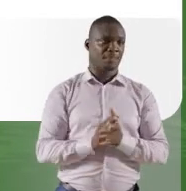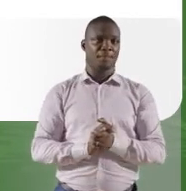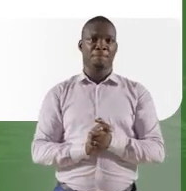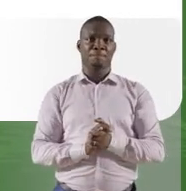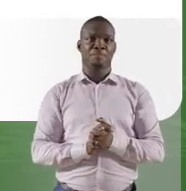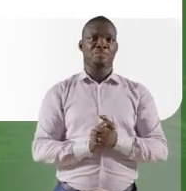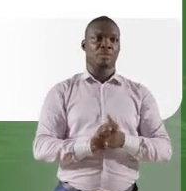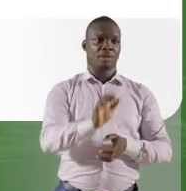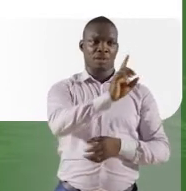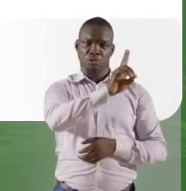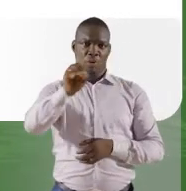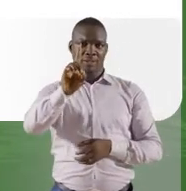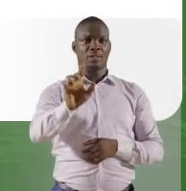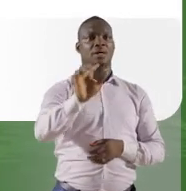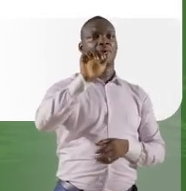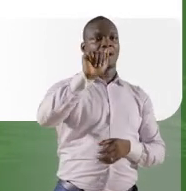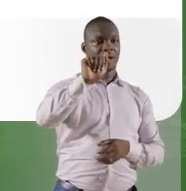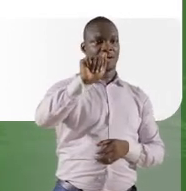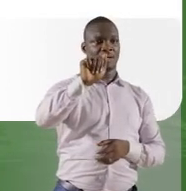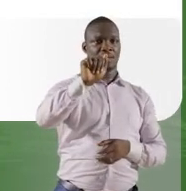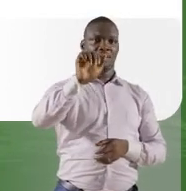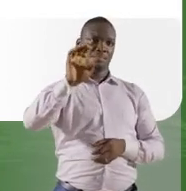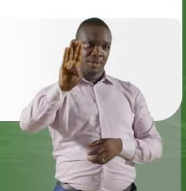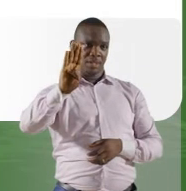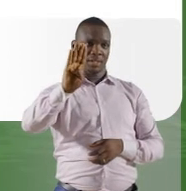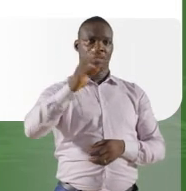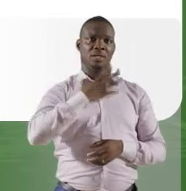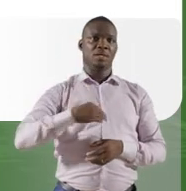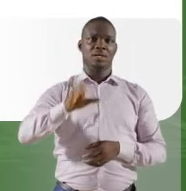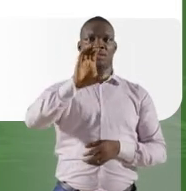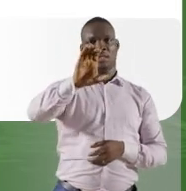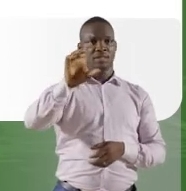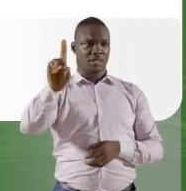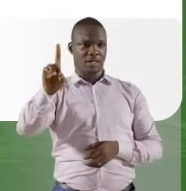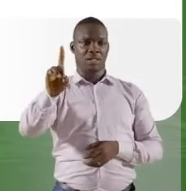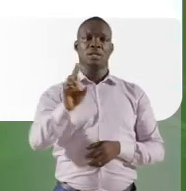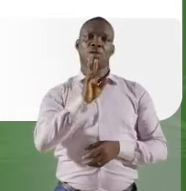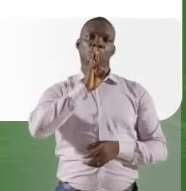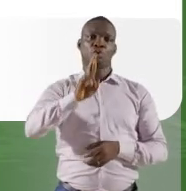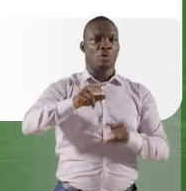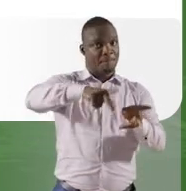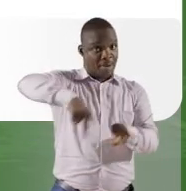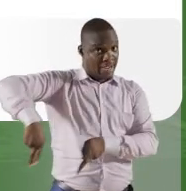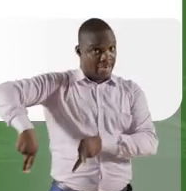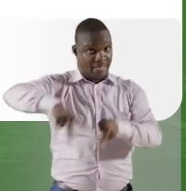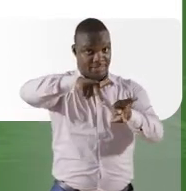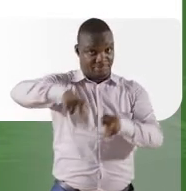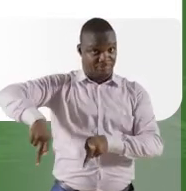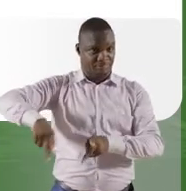1. Les droites AB et CD sont